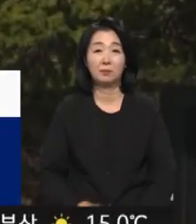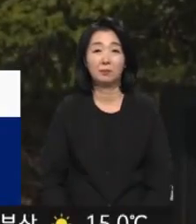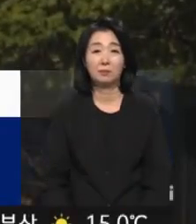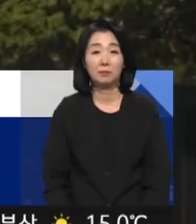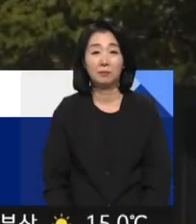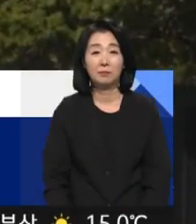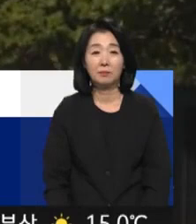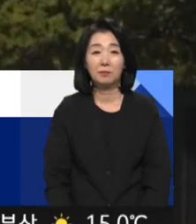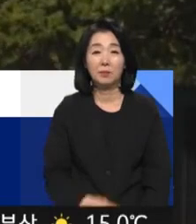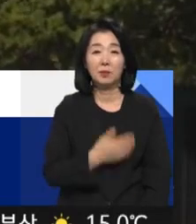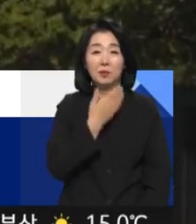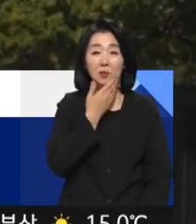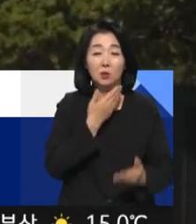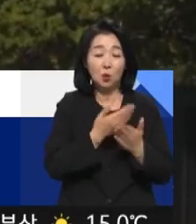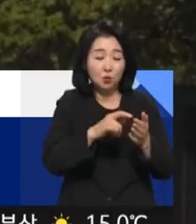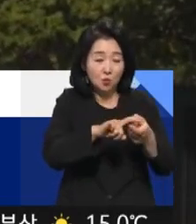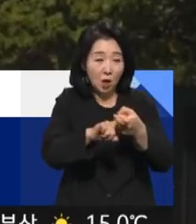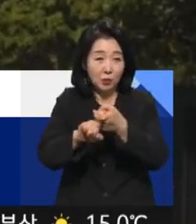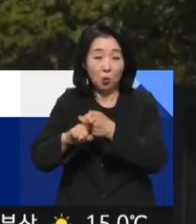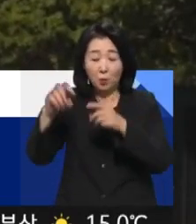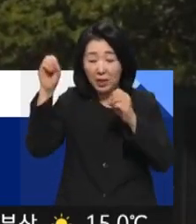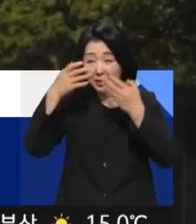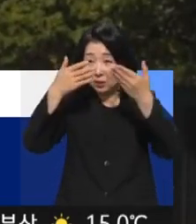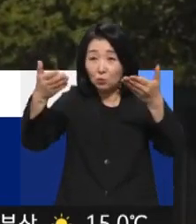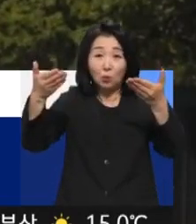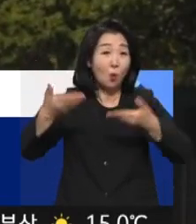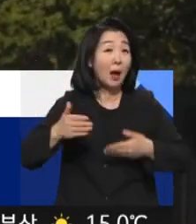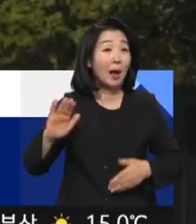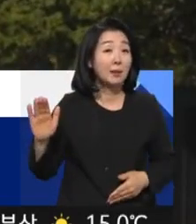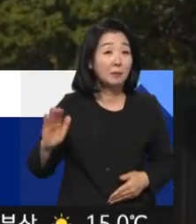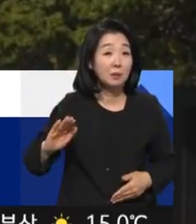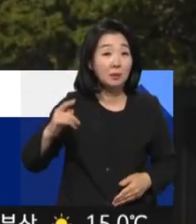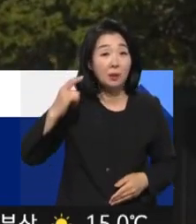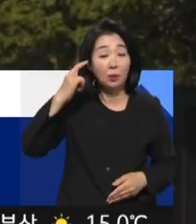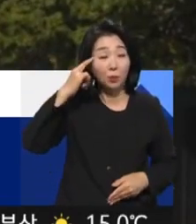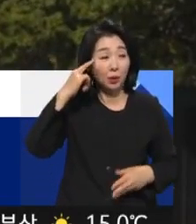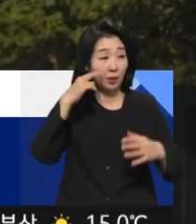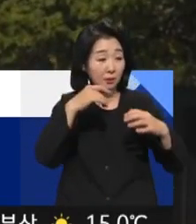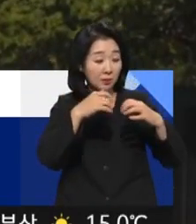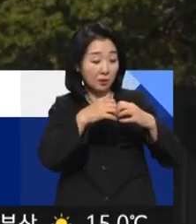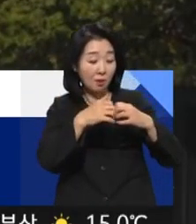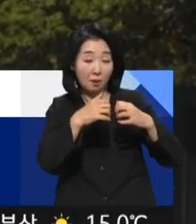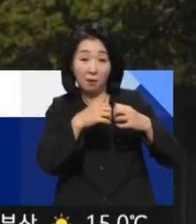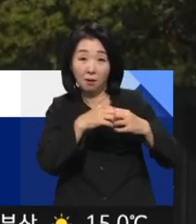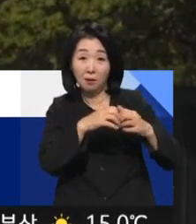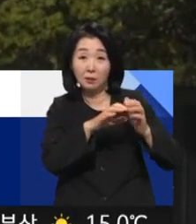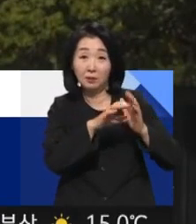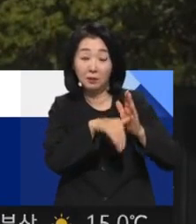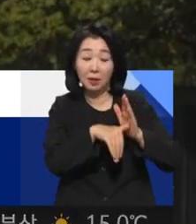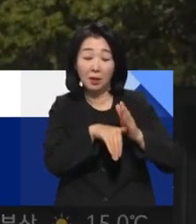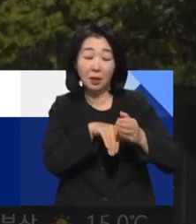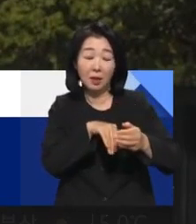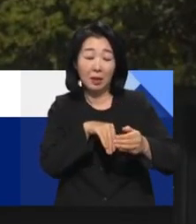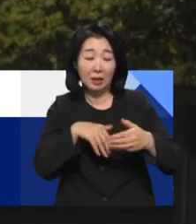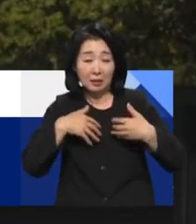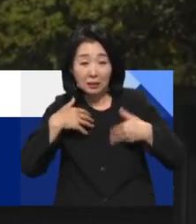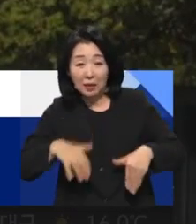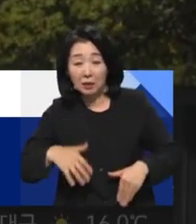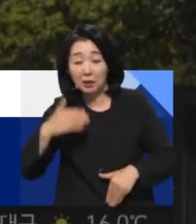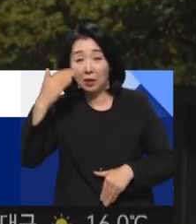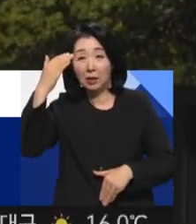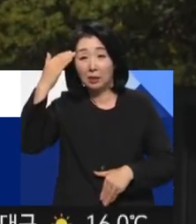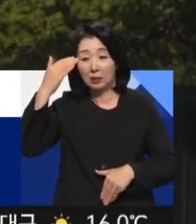이렇게 소중한 동맹은 거저 주어진 것이 아닙니다. 당시 전쟁의 참화에 직면한 약소국